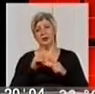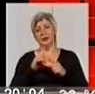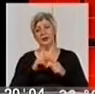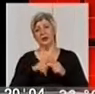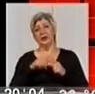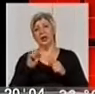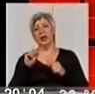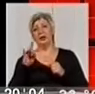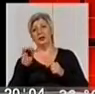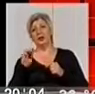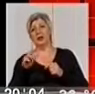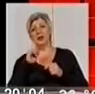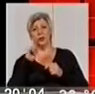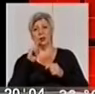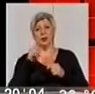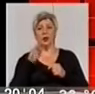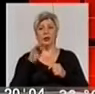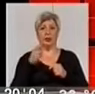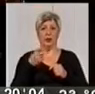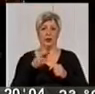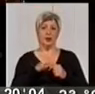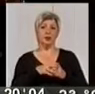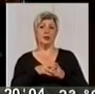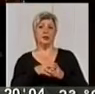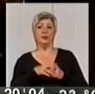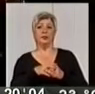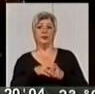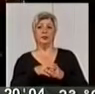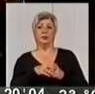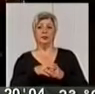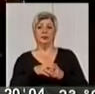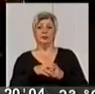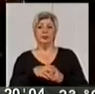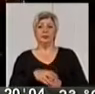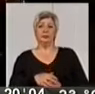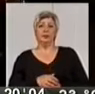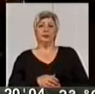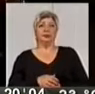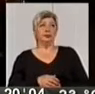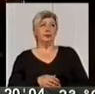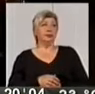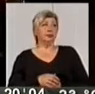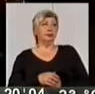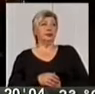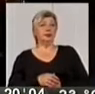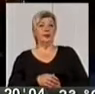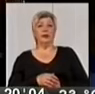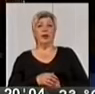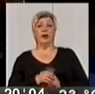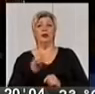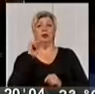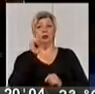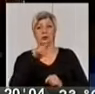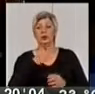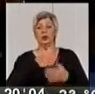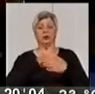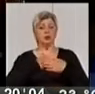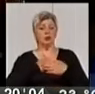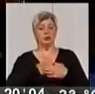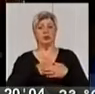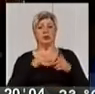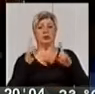це одномоментно на один партію, як ми кажемо, оздоровлюється дітей. Туди залюбки і за охотою їдуть,